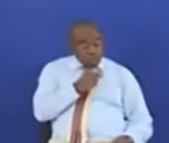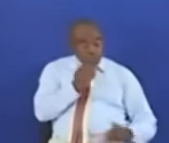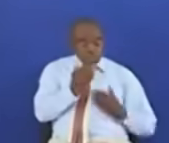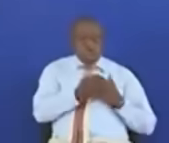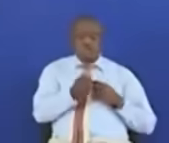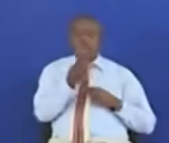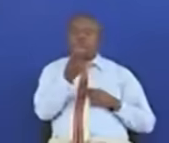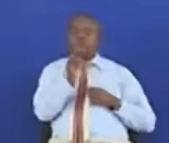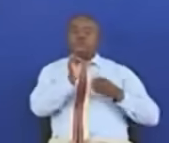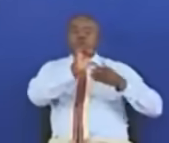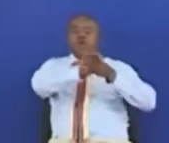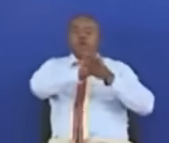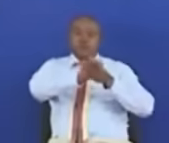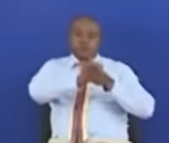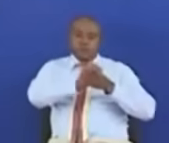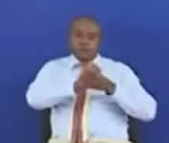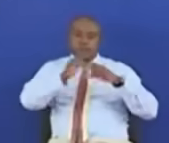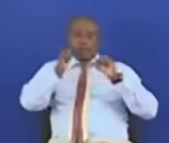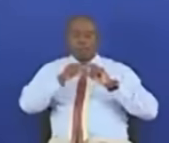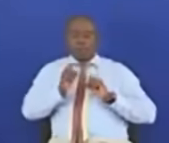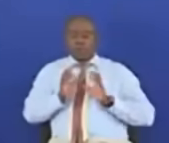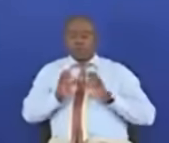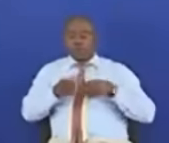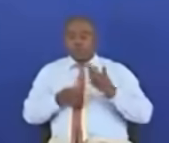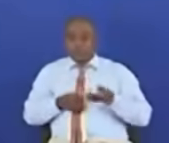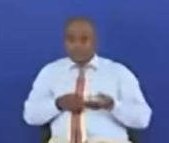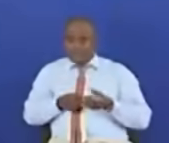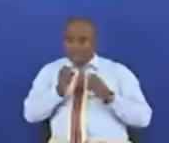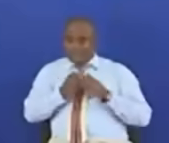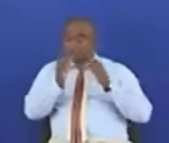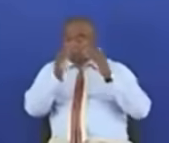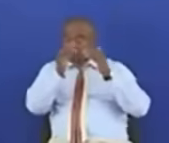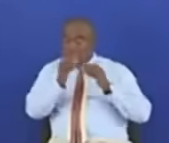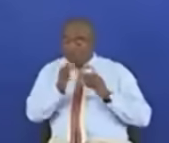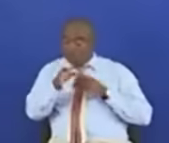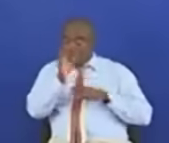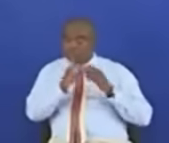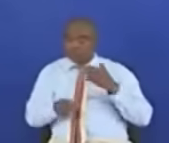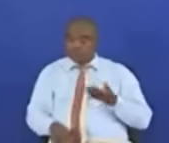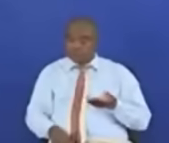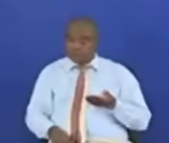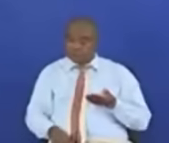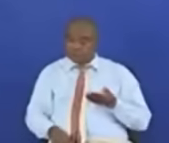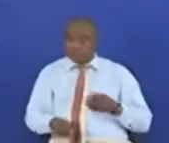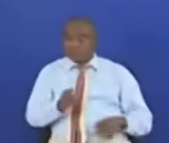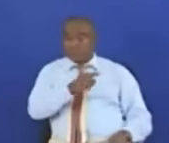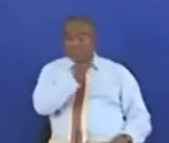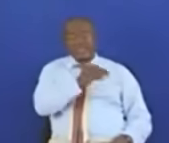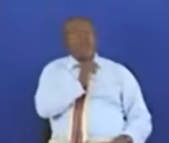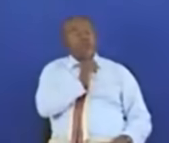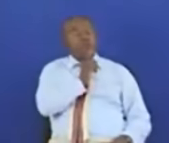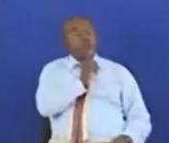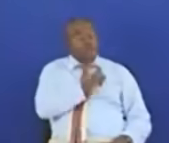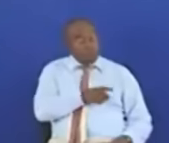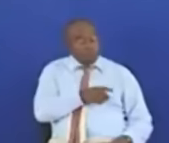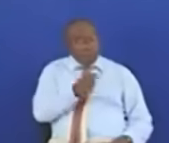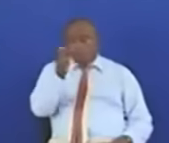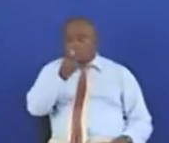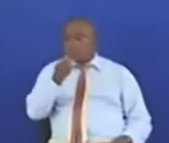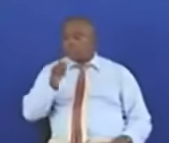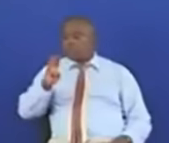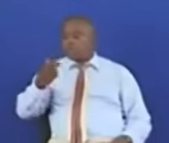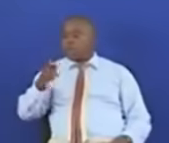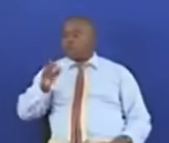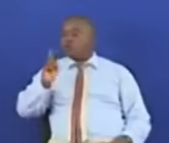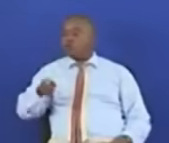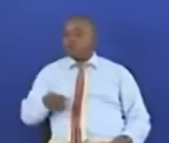Kwa ni lazima tuwe na tume ya uchaguzi, ni lazima tuwe na mfumo wa uchaguzi ambao Zanzibar inaonekana na Tanzania bara